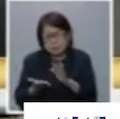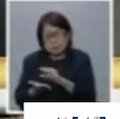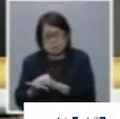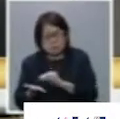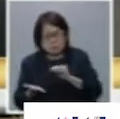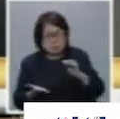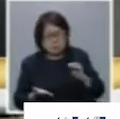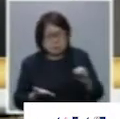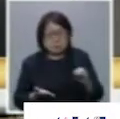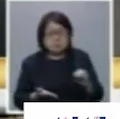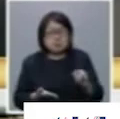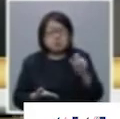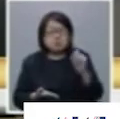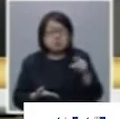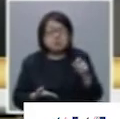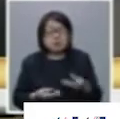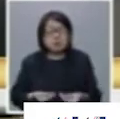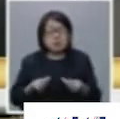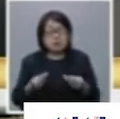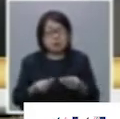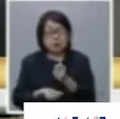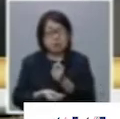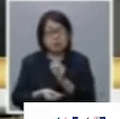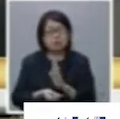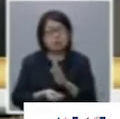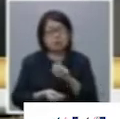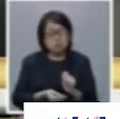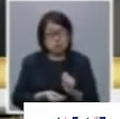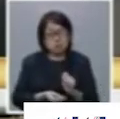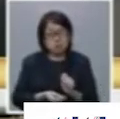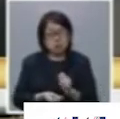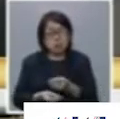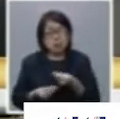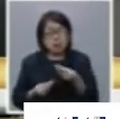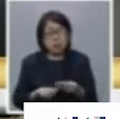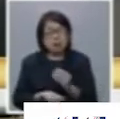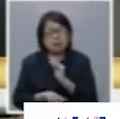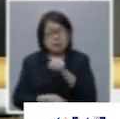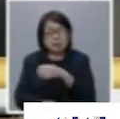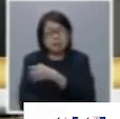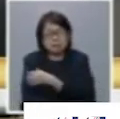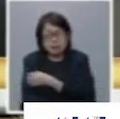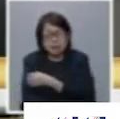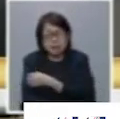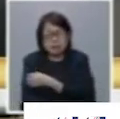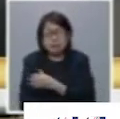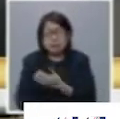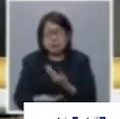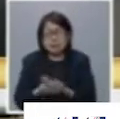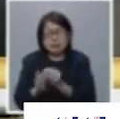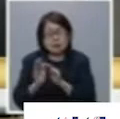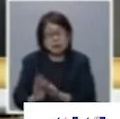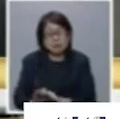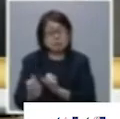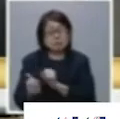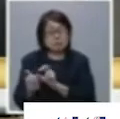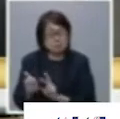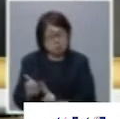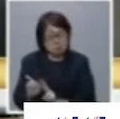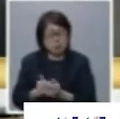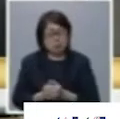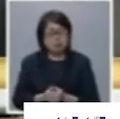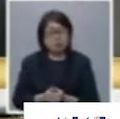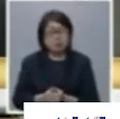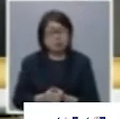าฉุกเฉินให้กับอบต.เทศบาลในแต่ละท้องถิ่นเนี่ยอย่างน้อยนะครับให้มีเงินสำรองนะครับเทศบาลอบ